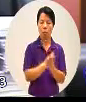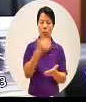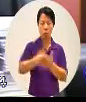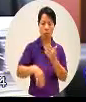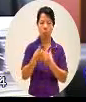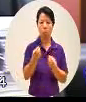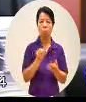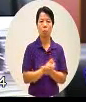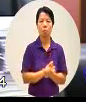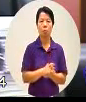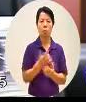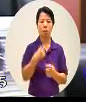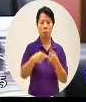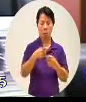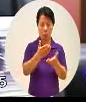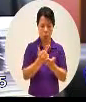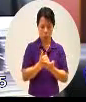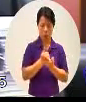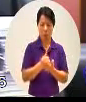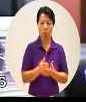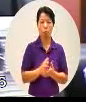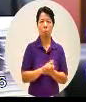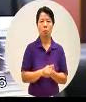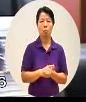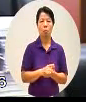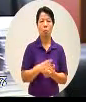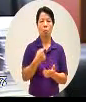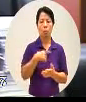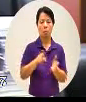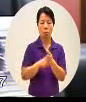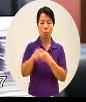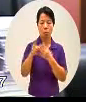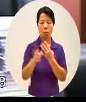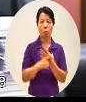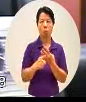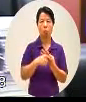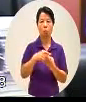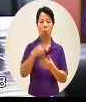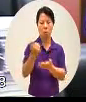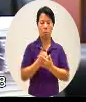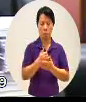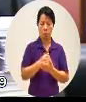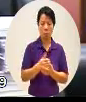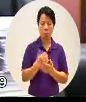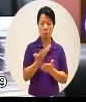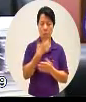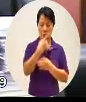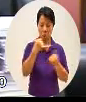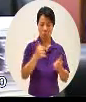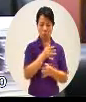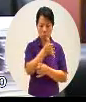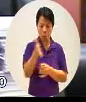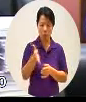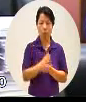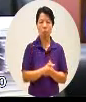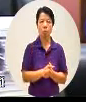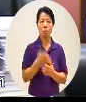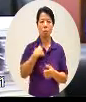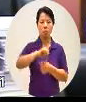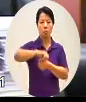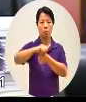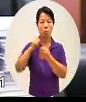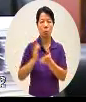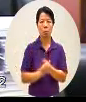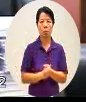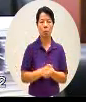卖请，赶快去请一些专才来啊，让我们请益啊！有财经专家啊，什么专家